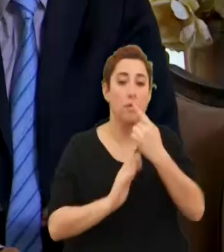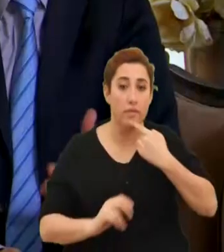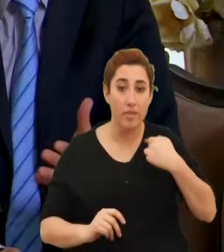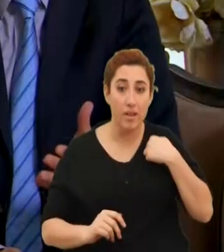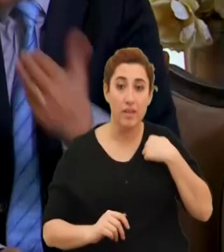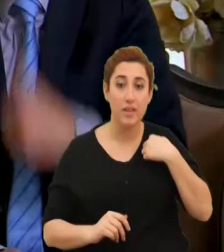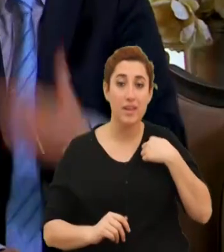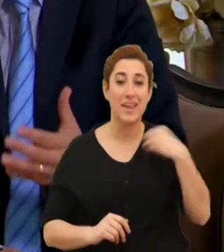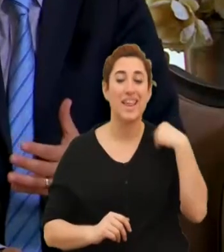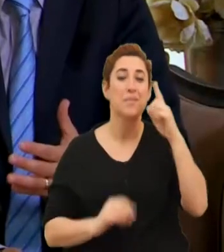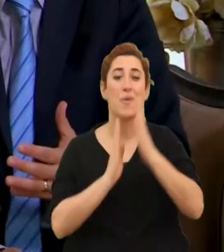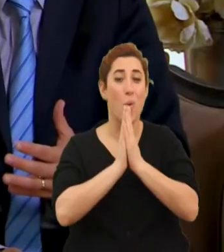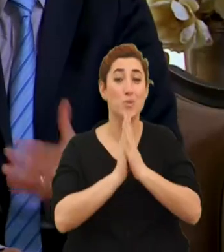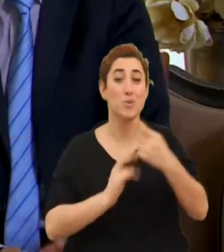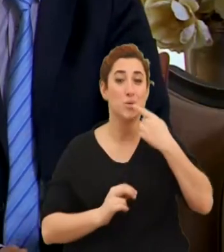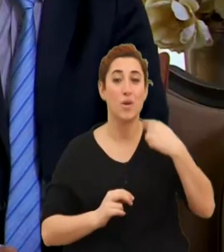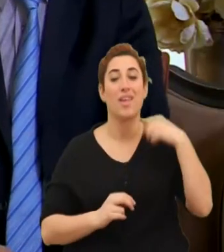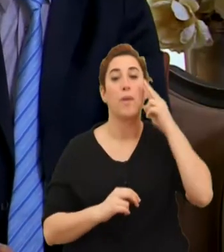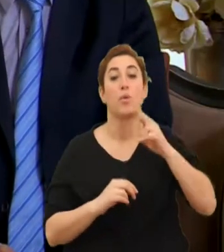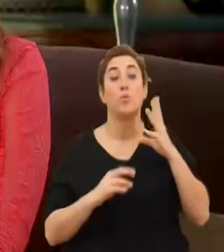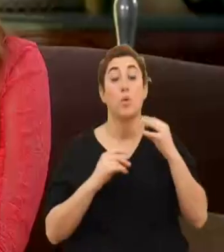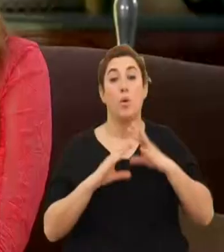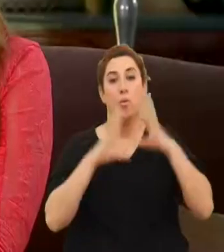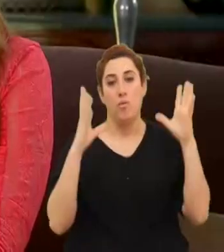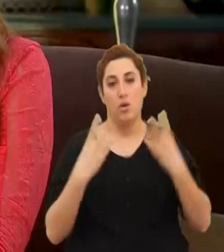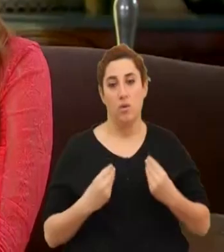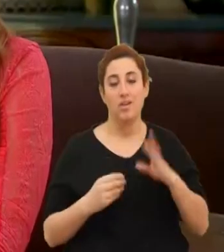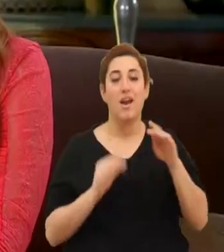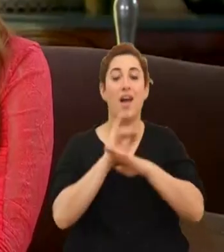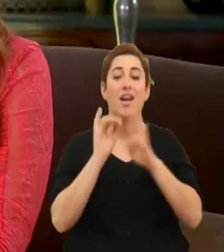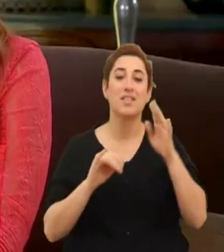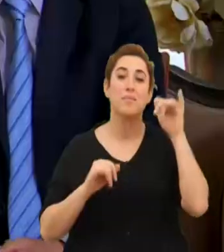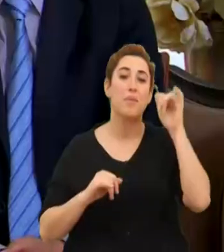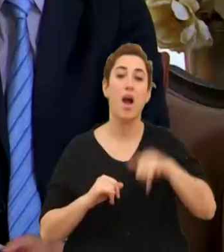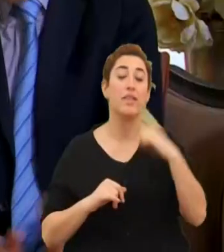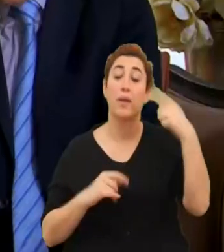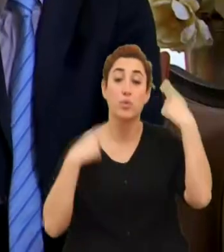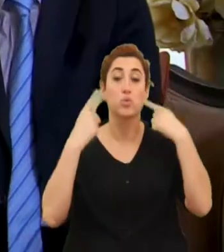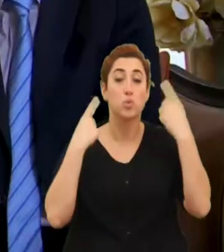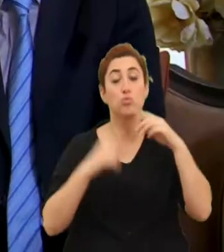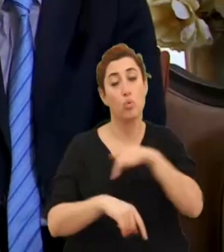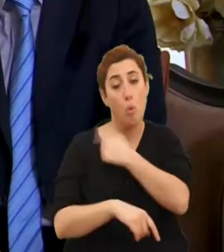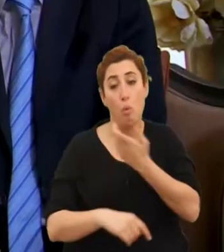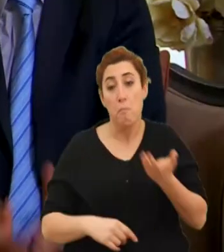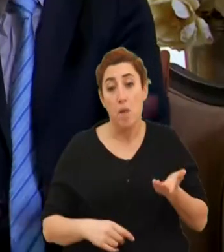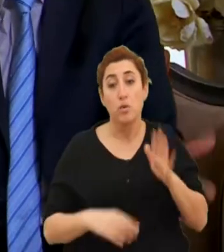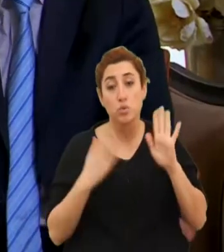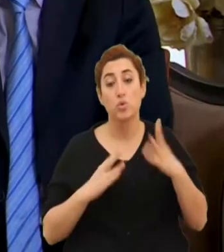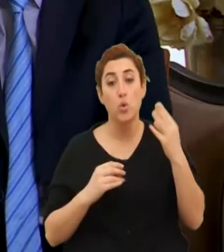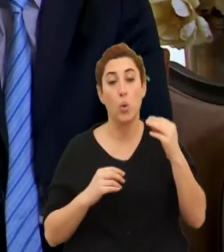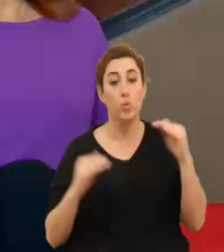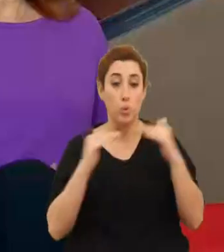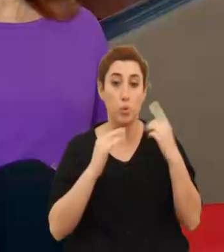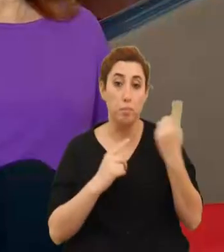ki. Yeni bir özür, yemin ediyorum fazla gelir ya. Ama hayatım hakkında neler düşündün? Ya düşünmeleri çok normal, çünkü